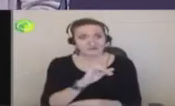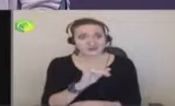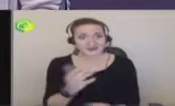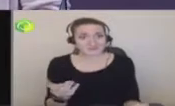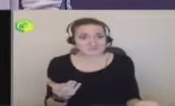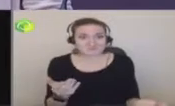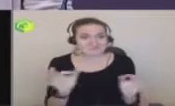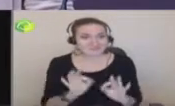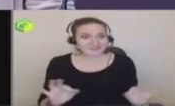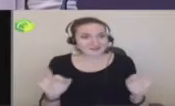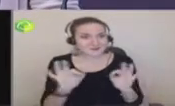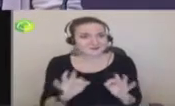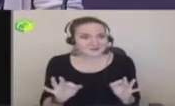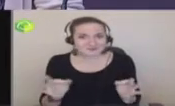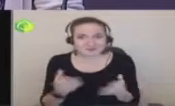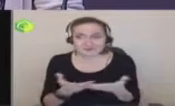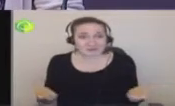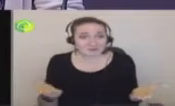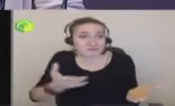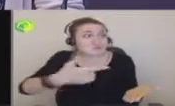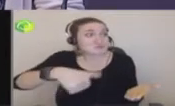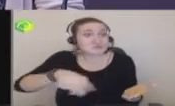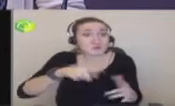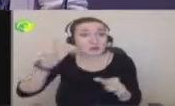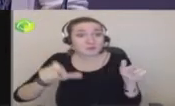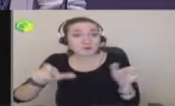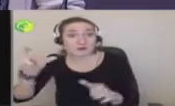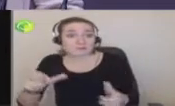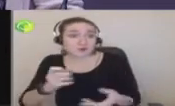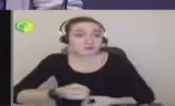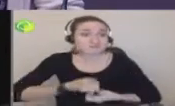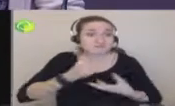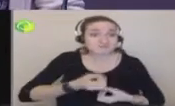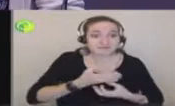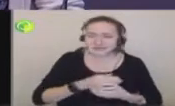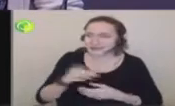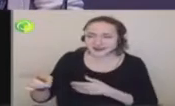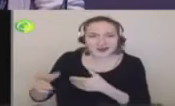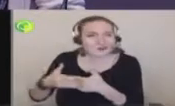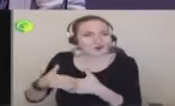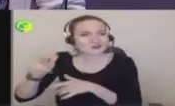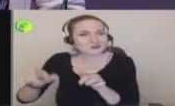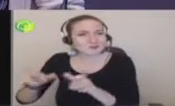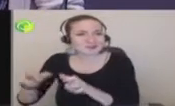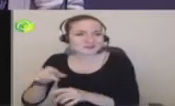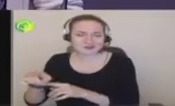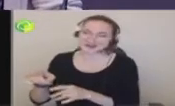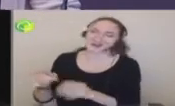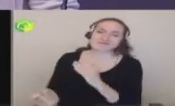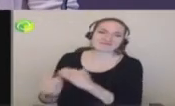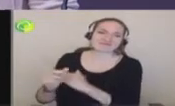est simplement des personnes ordinaires qui sommes venues parler de nos proches qui sont extraordinaires. Et on a pu le faire grâce à des